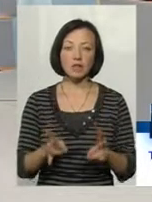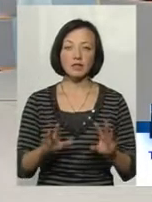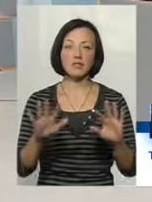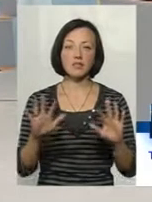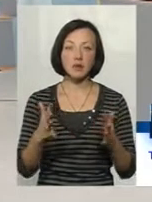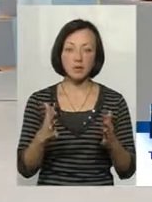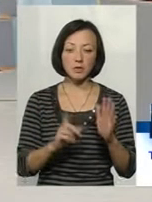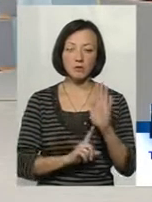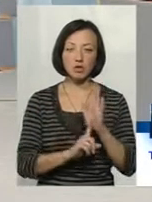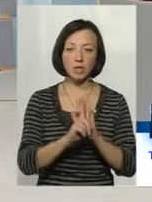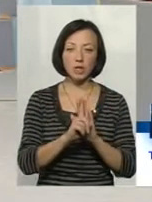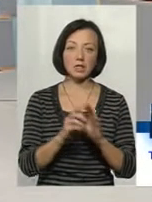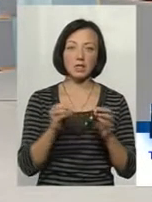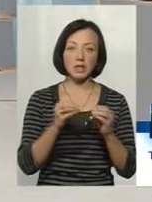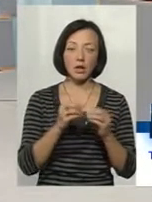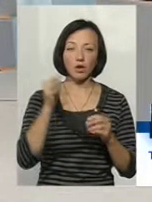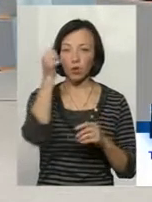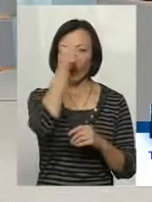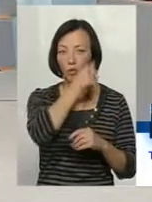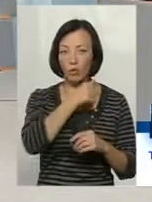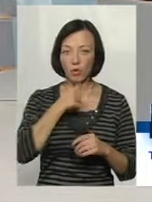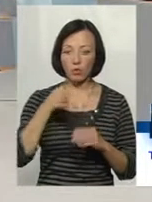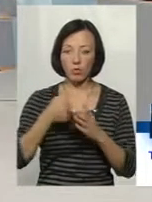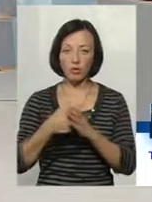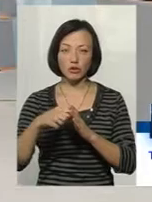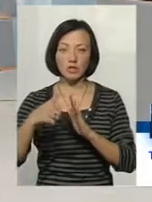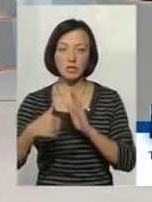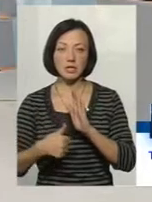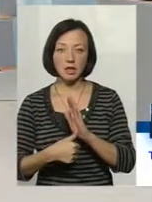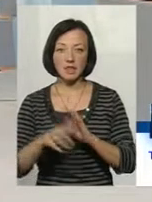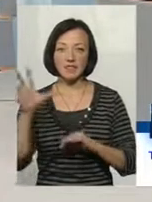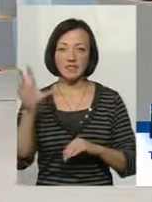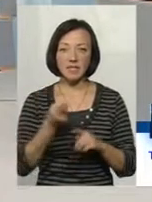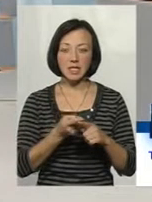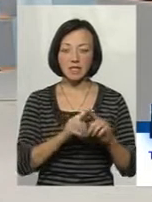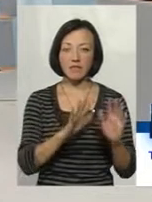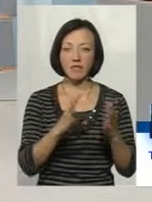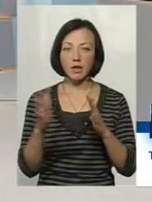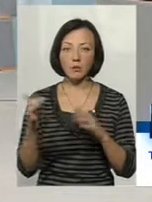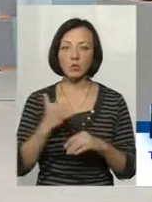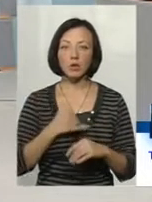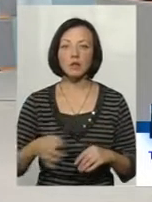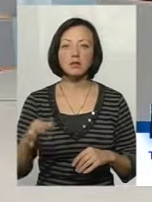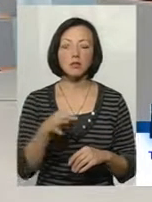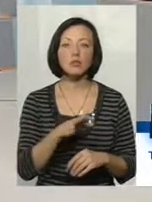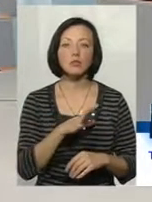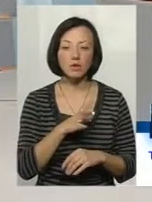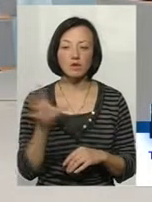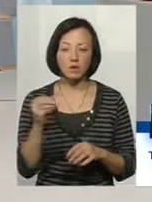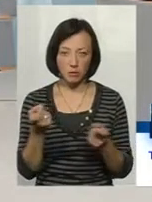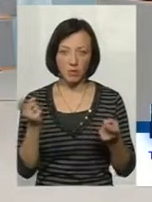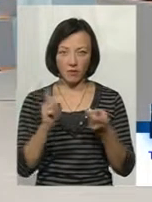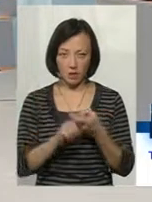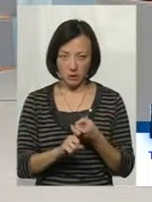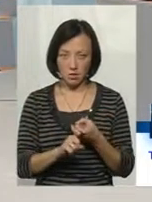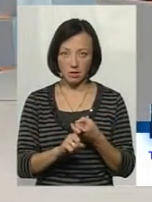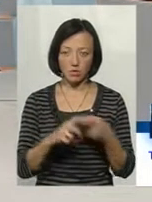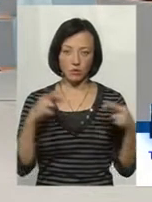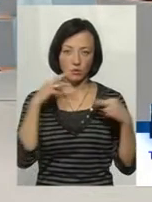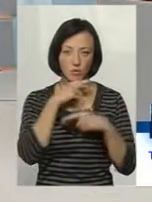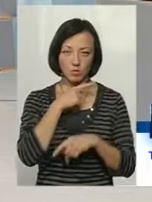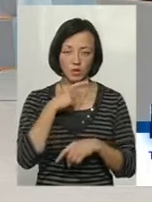випадків, починаючи з 10-го року по 16-й, всі ці випадки, які в нас в області були, вони пов'язані практично з